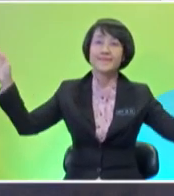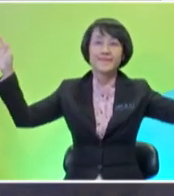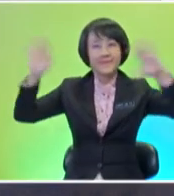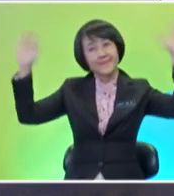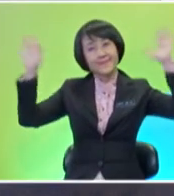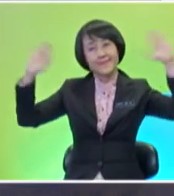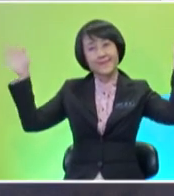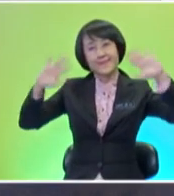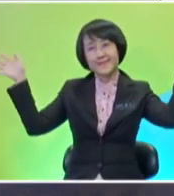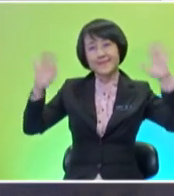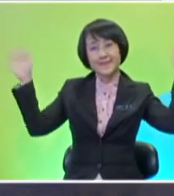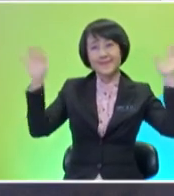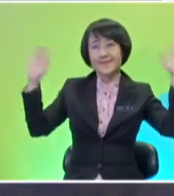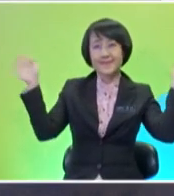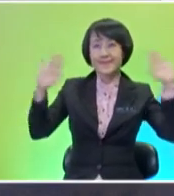semua